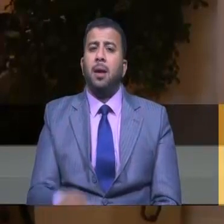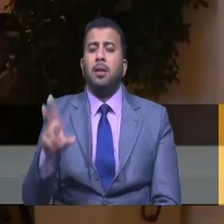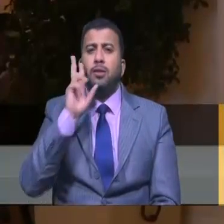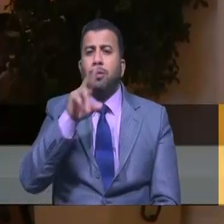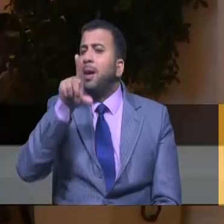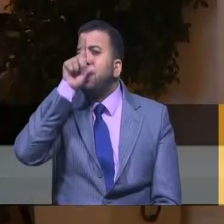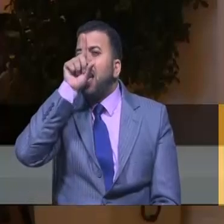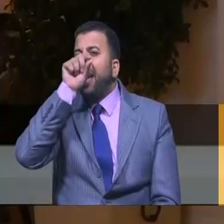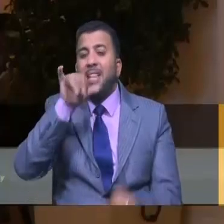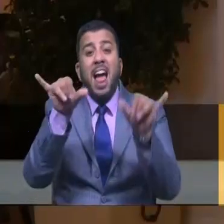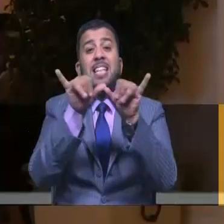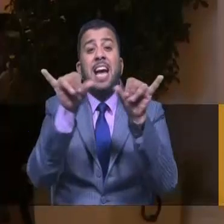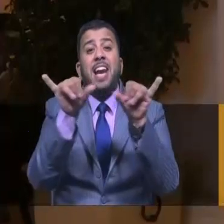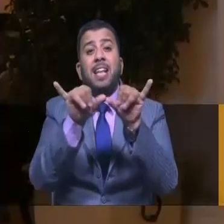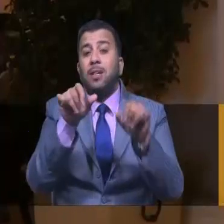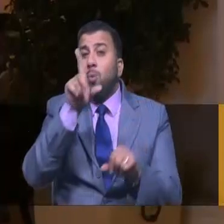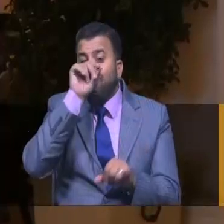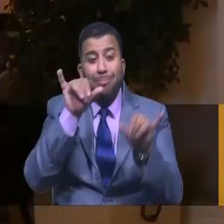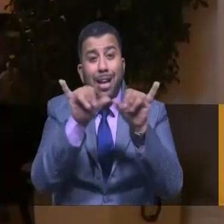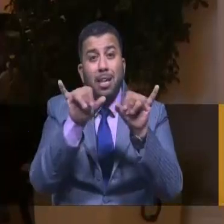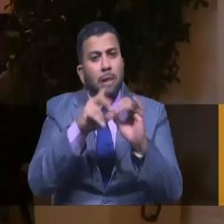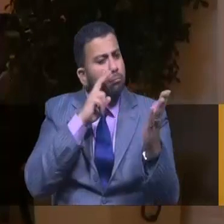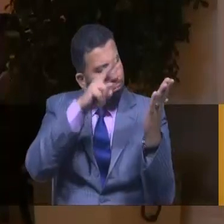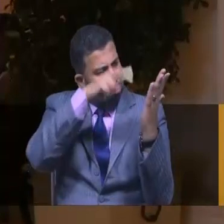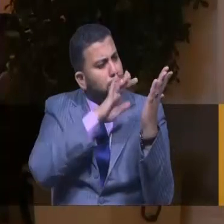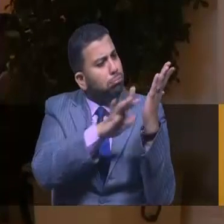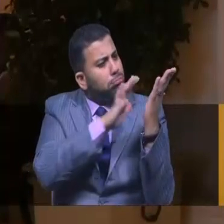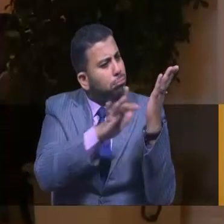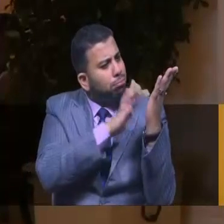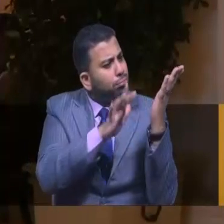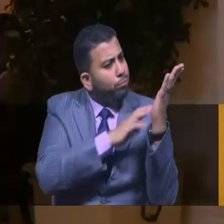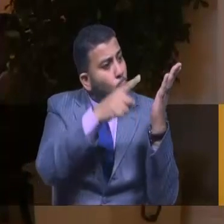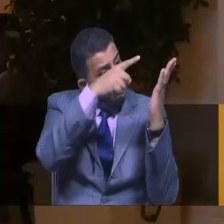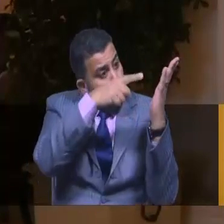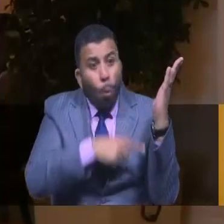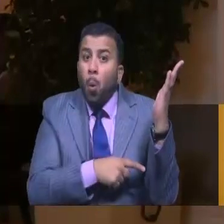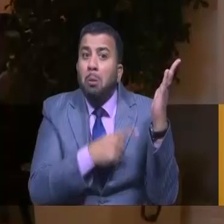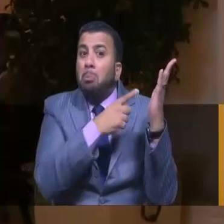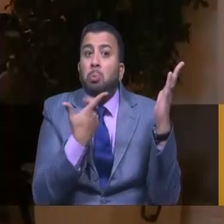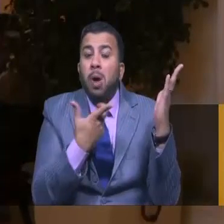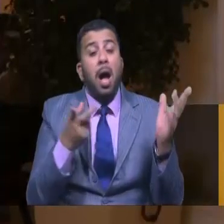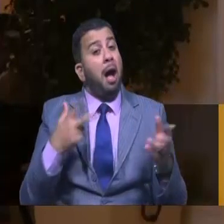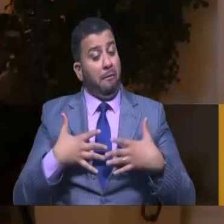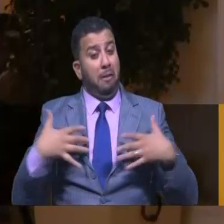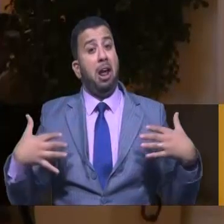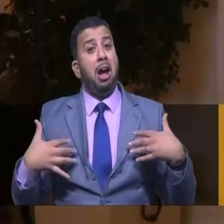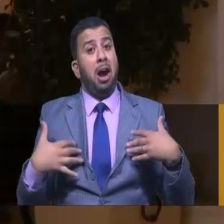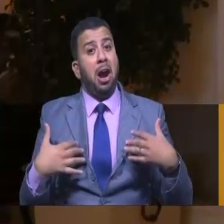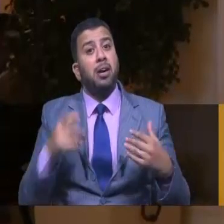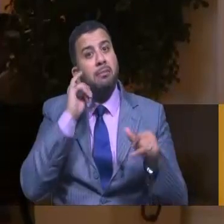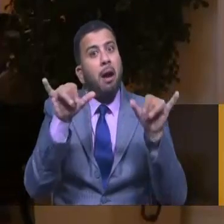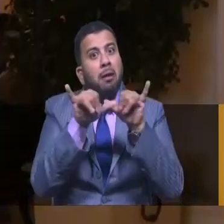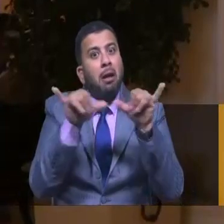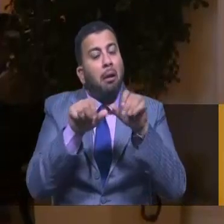التغريدات على وسائل التواصل الاجتماعي تحتفي بهذه الزيارة وفرحة بهذه